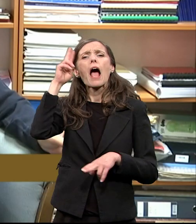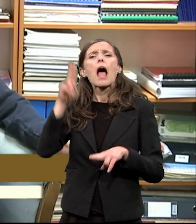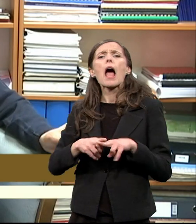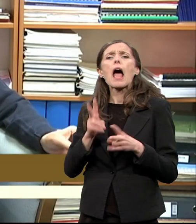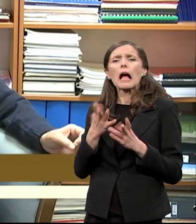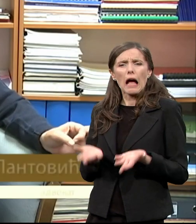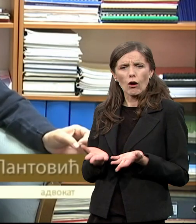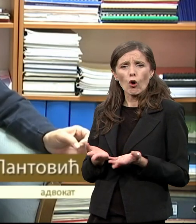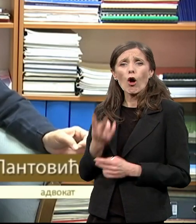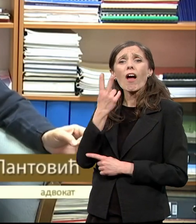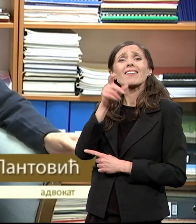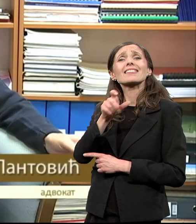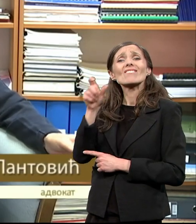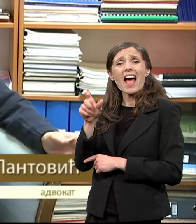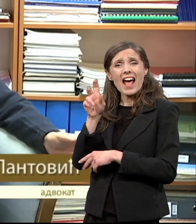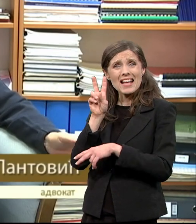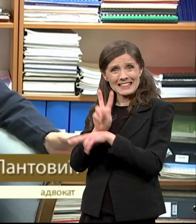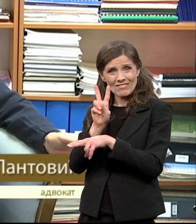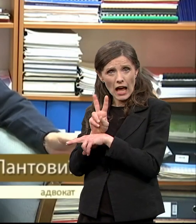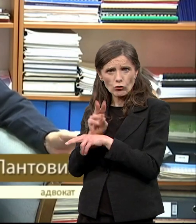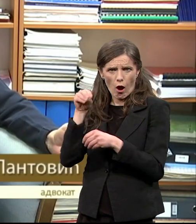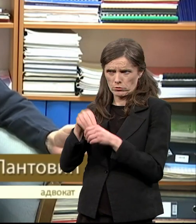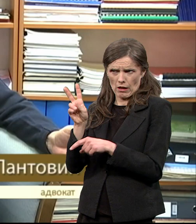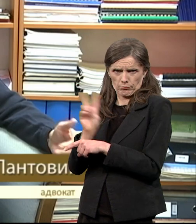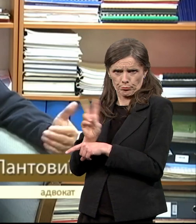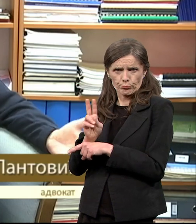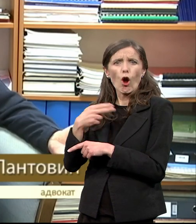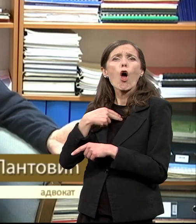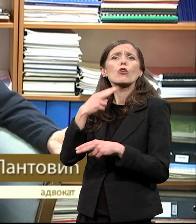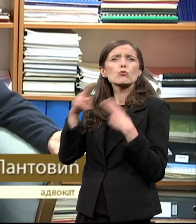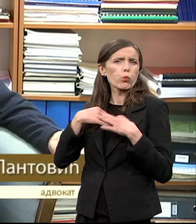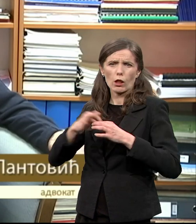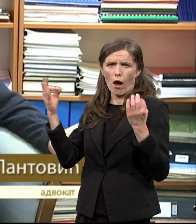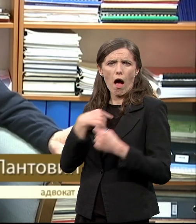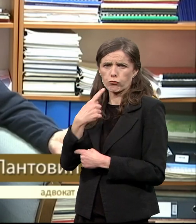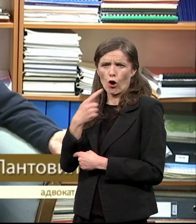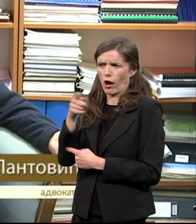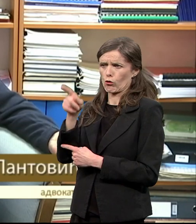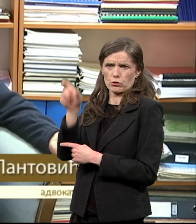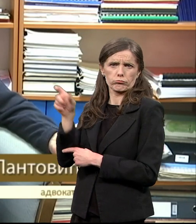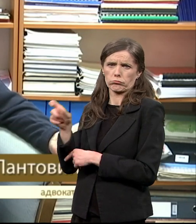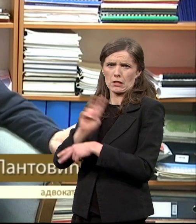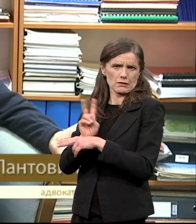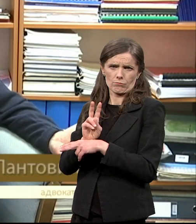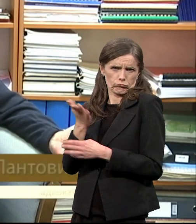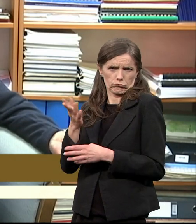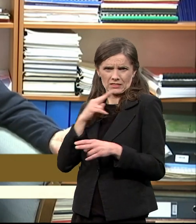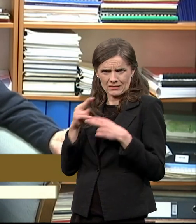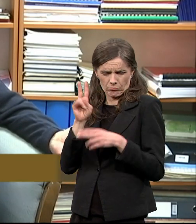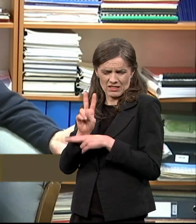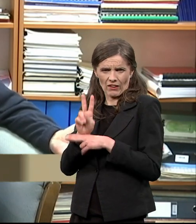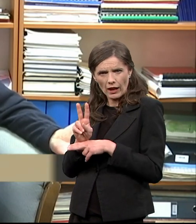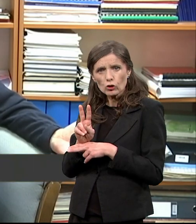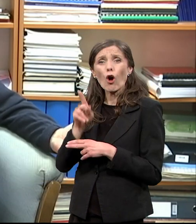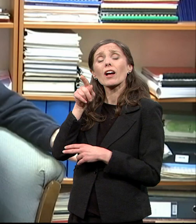lažna svedoka. To sam otvoreno rekao i u sudnici, sada kažem, jer u prvobitnoj optužnici krunski svedok tužilaštva je